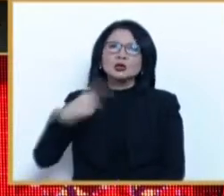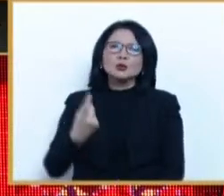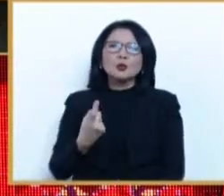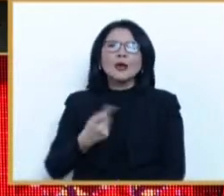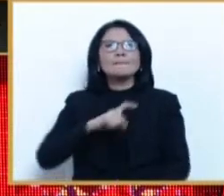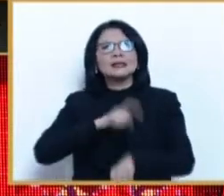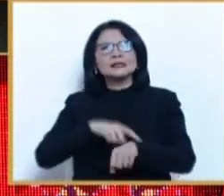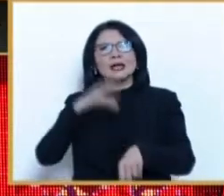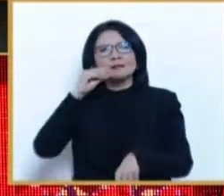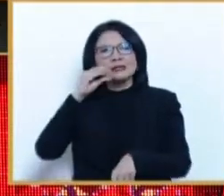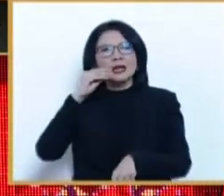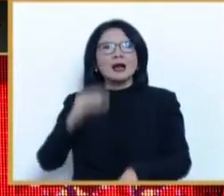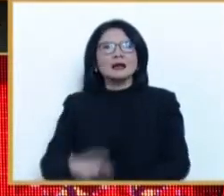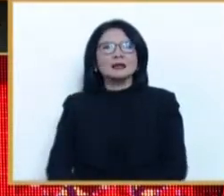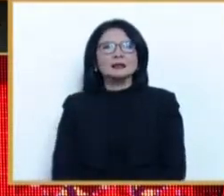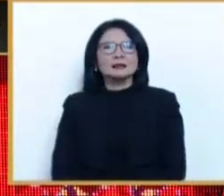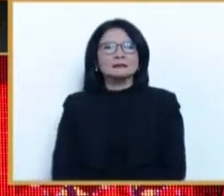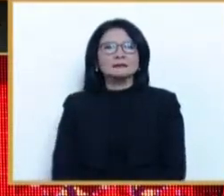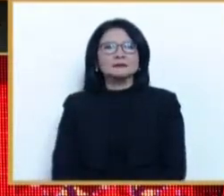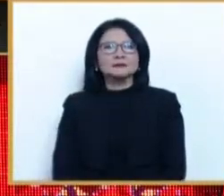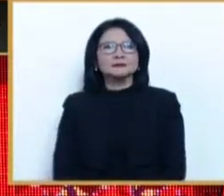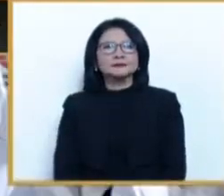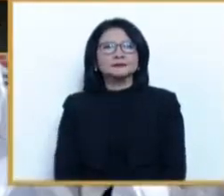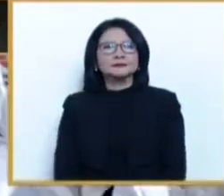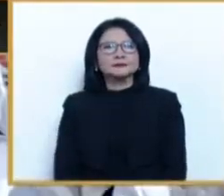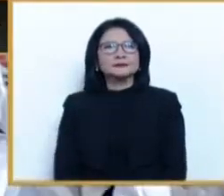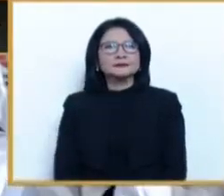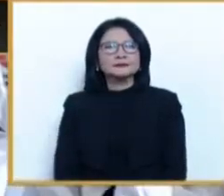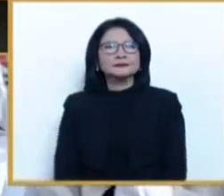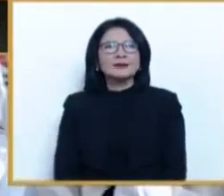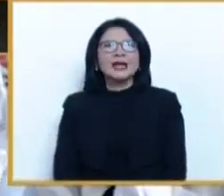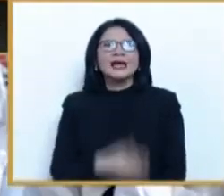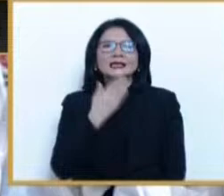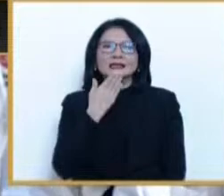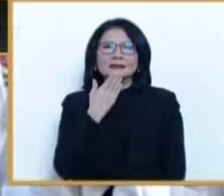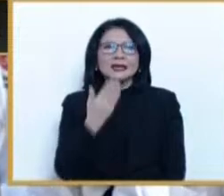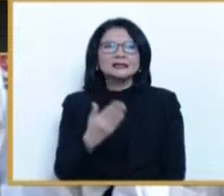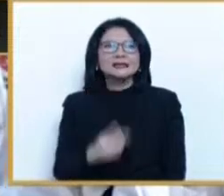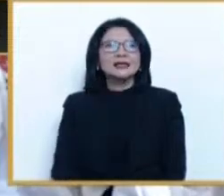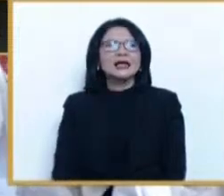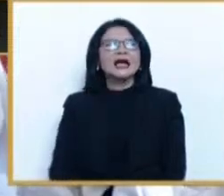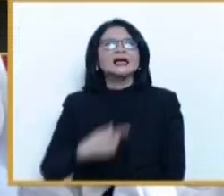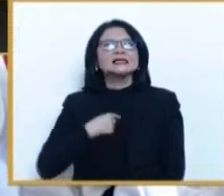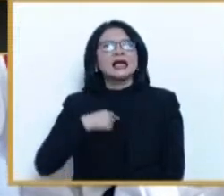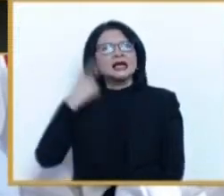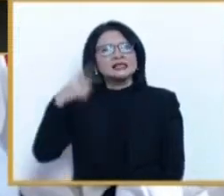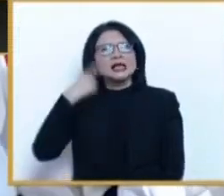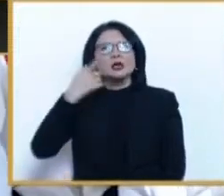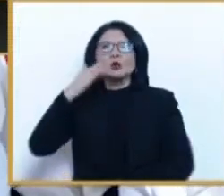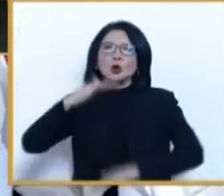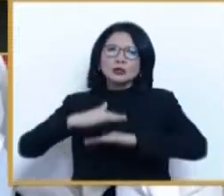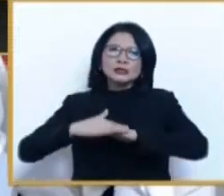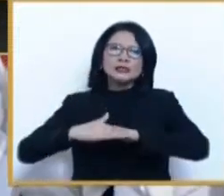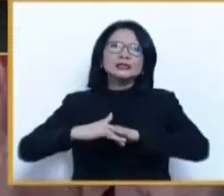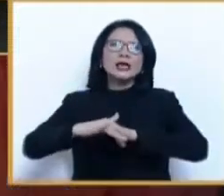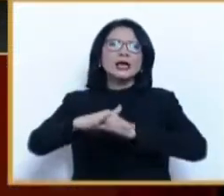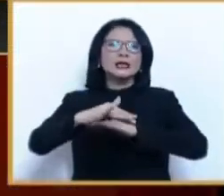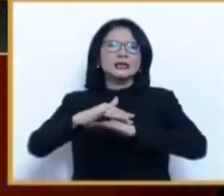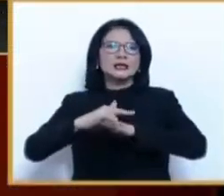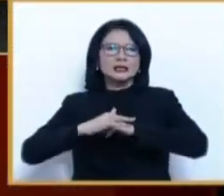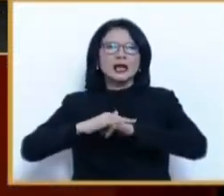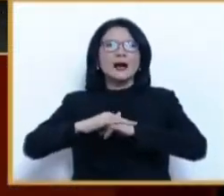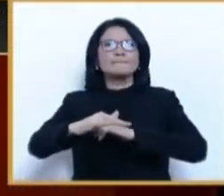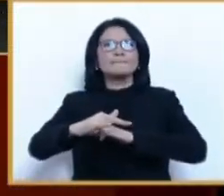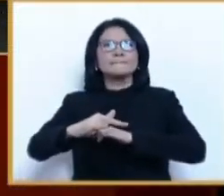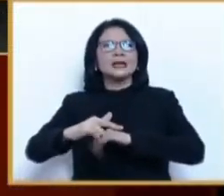sejak anda berbicara kami persilakan Bapak Iya terima kasih saya selalu konsisten apa